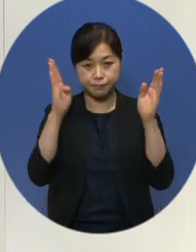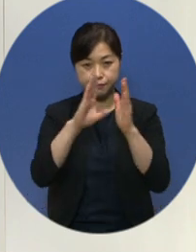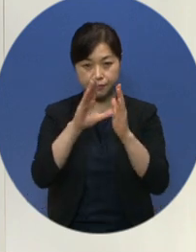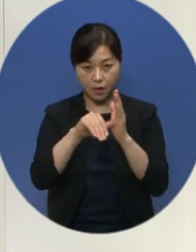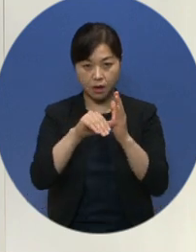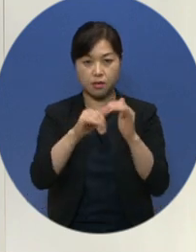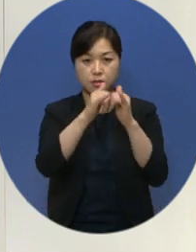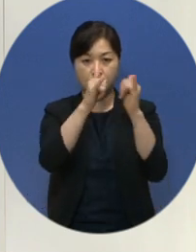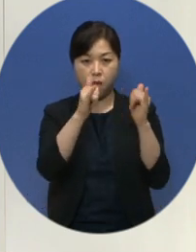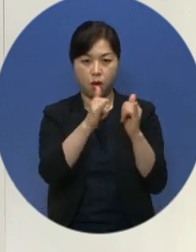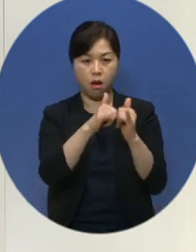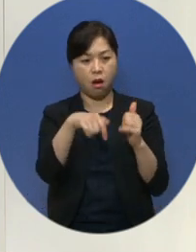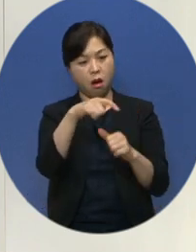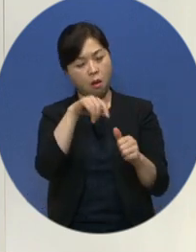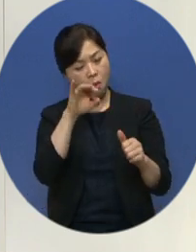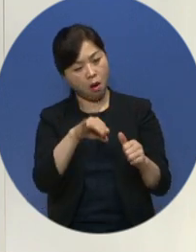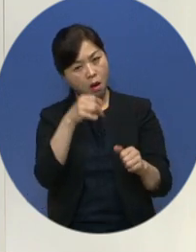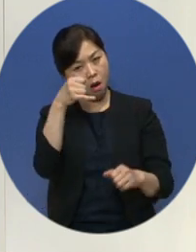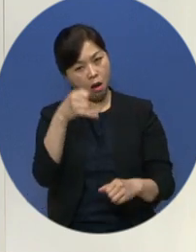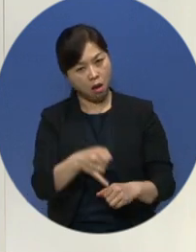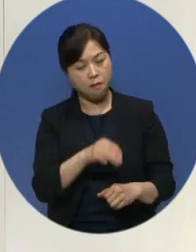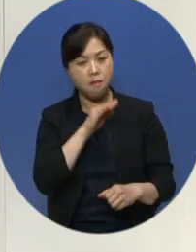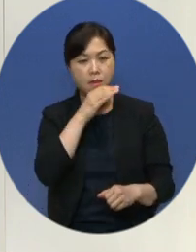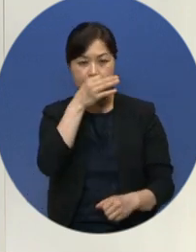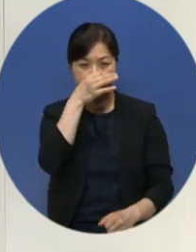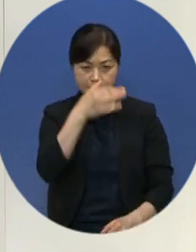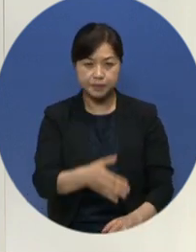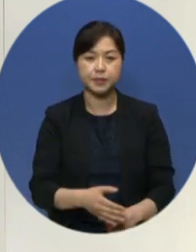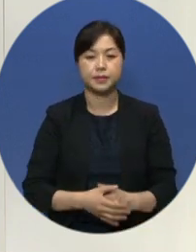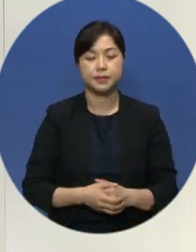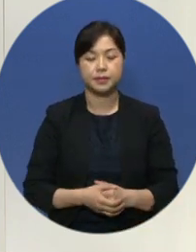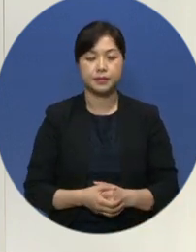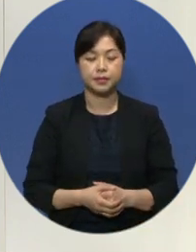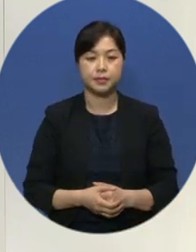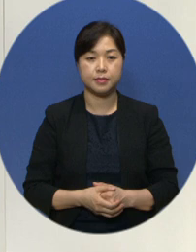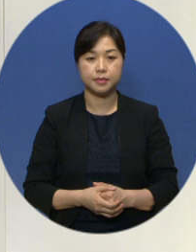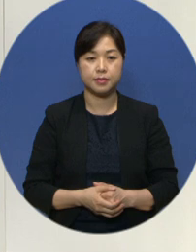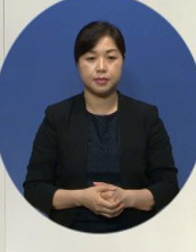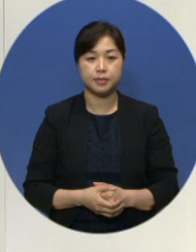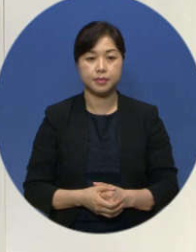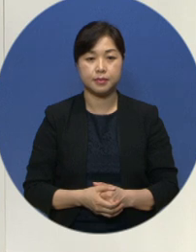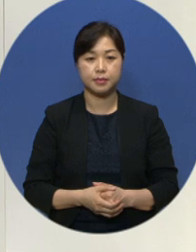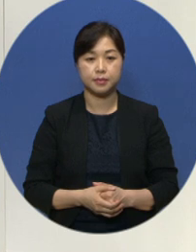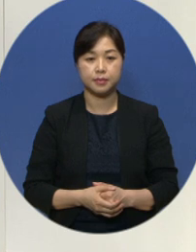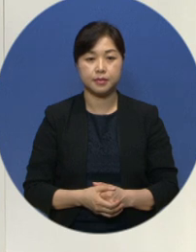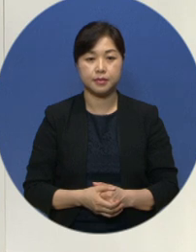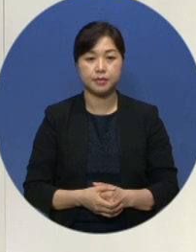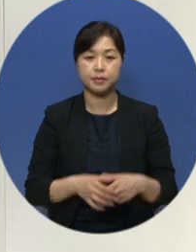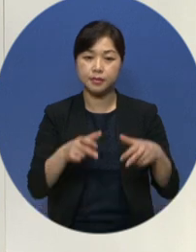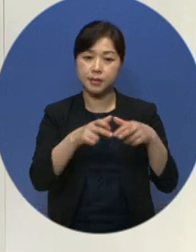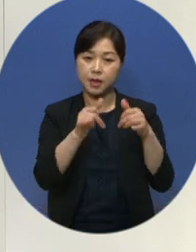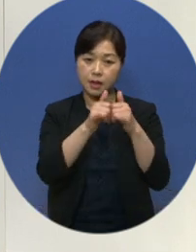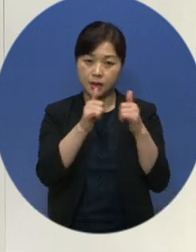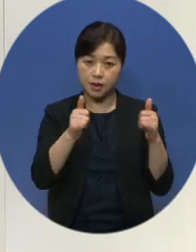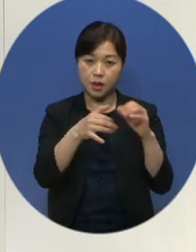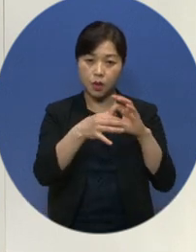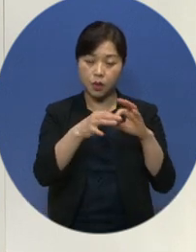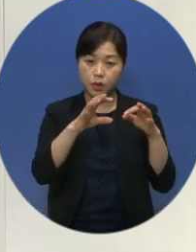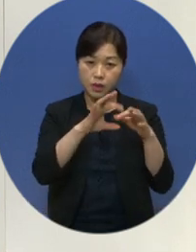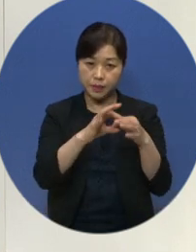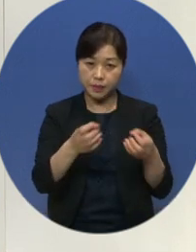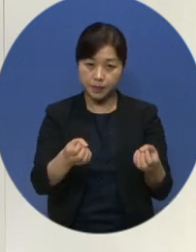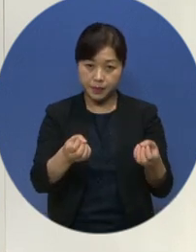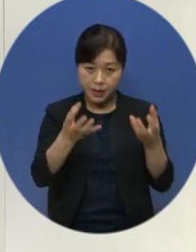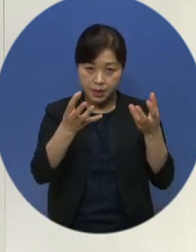너무나 열악하고 힘든 가운데 있었어요 그래서 사실은 그 우리 그 장애인 올림픽은